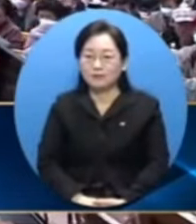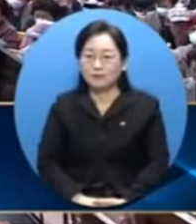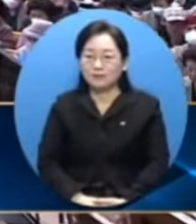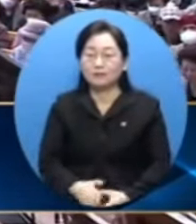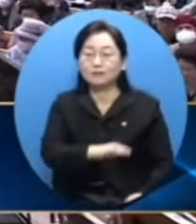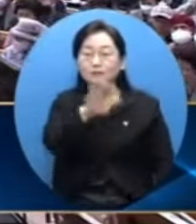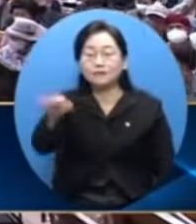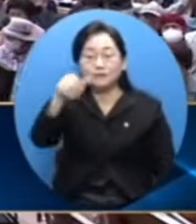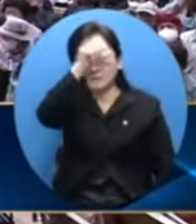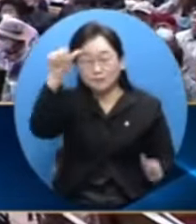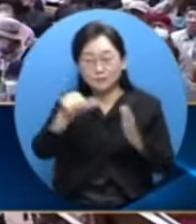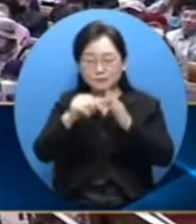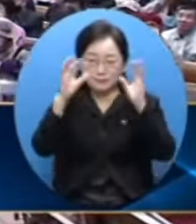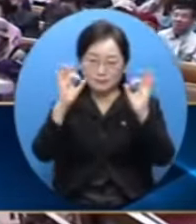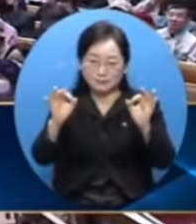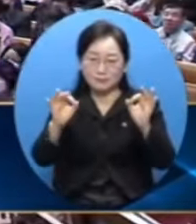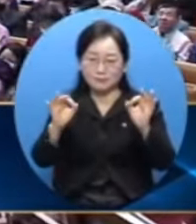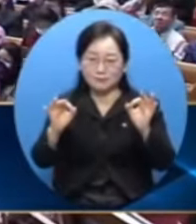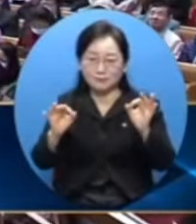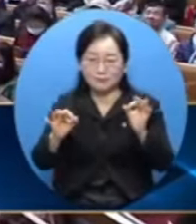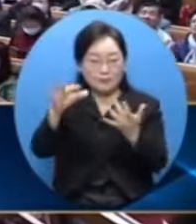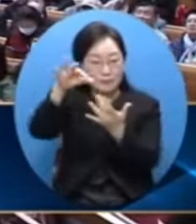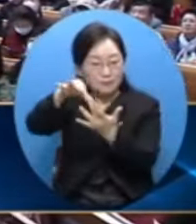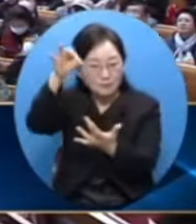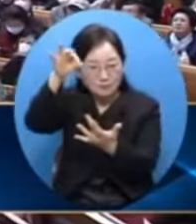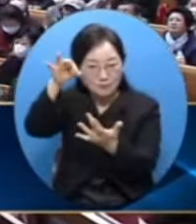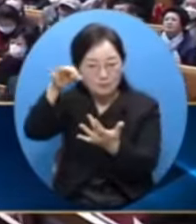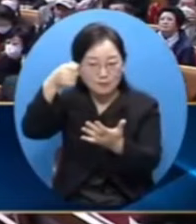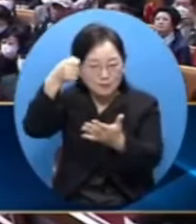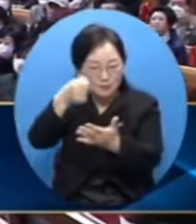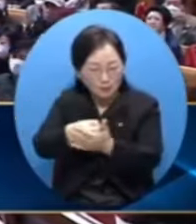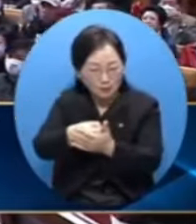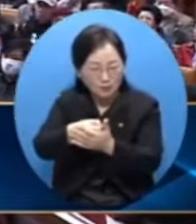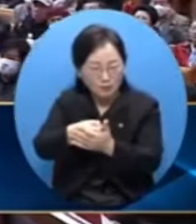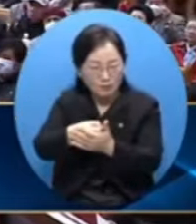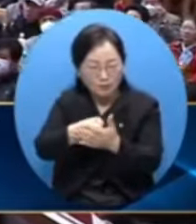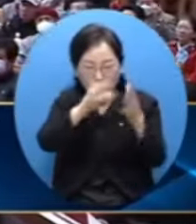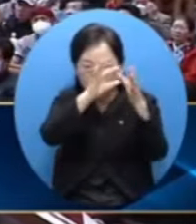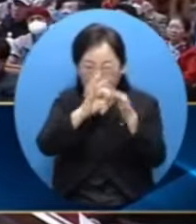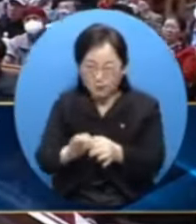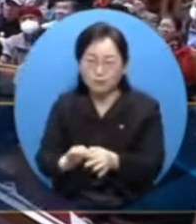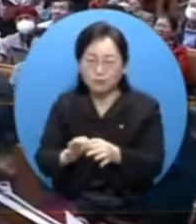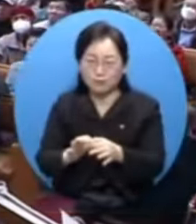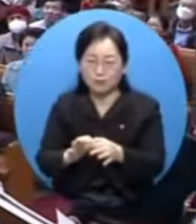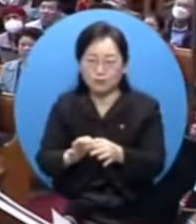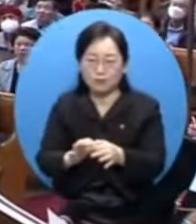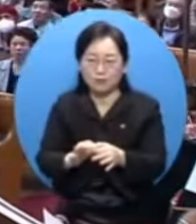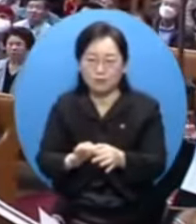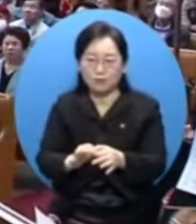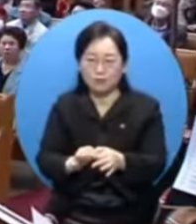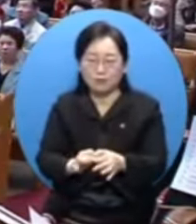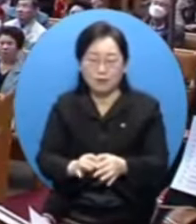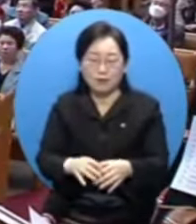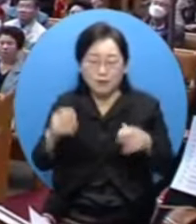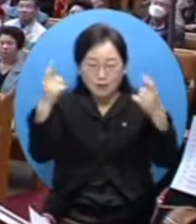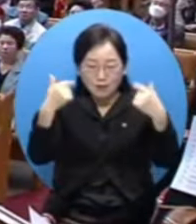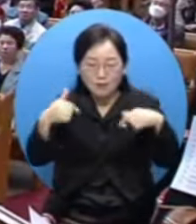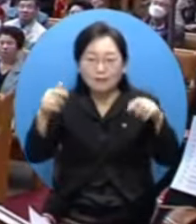우리의 일생은 한평생 선택과 결정의 연속입니다. 우리는 매